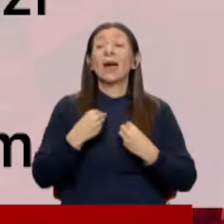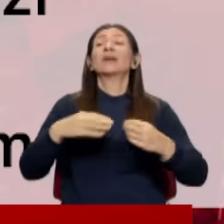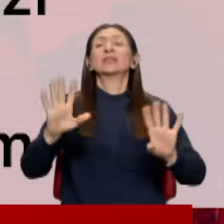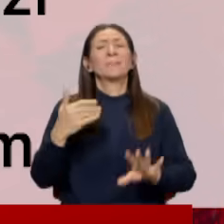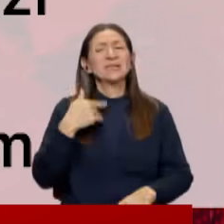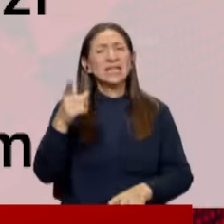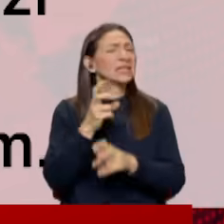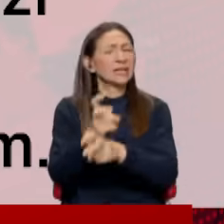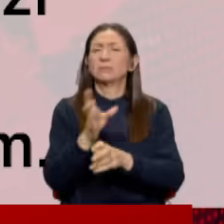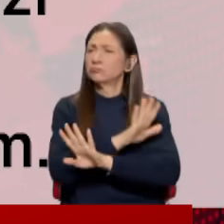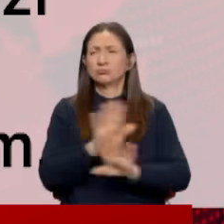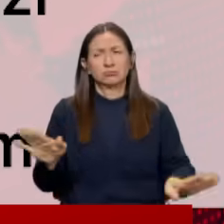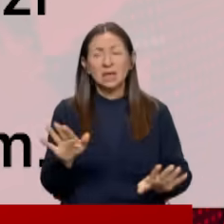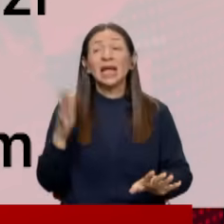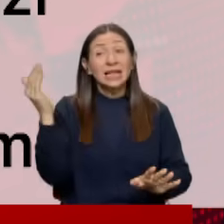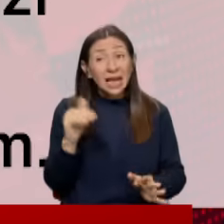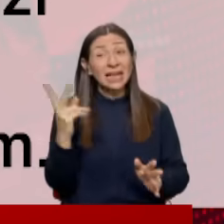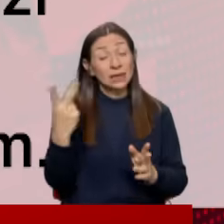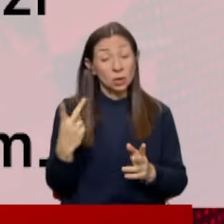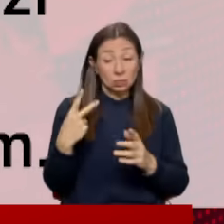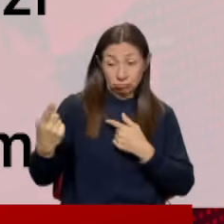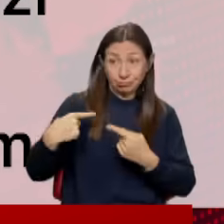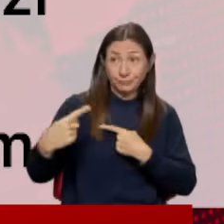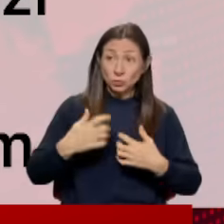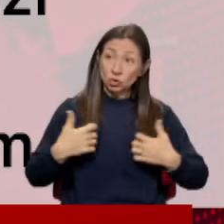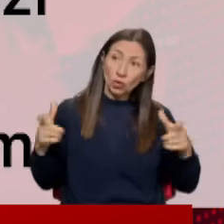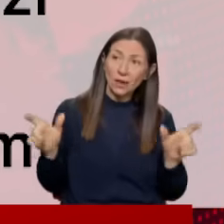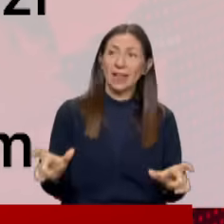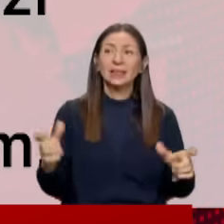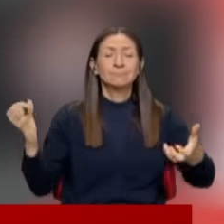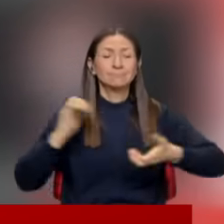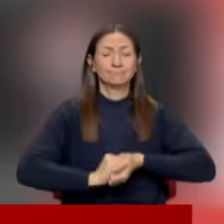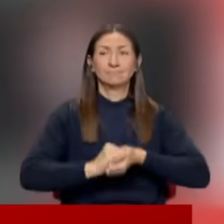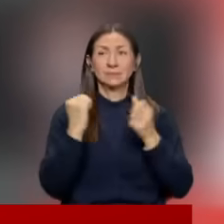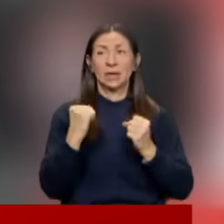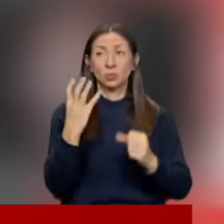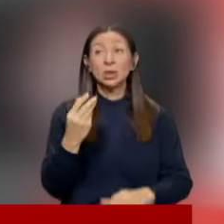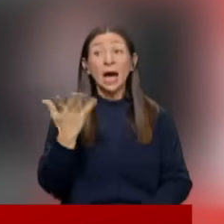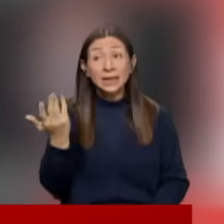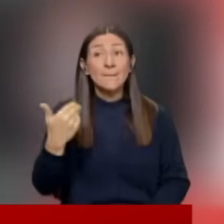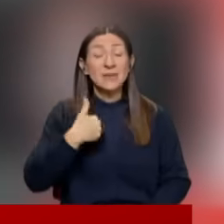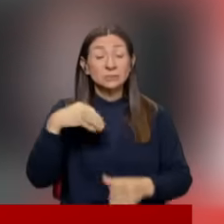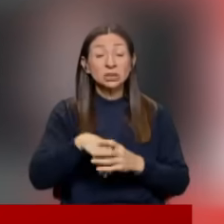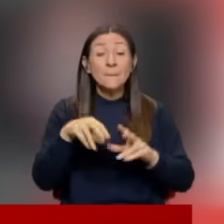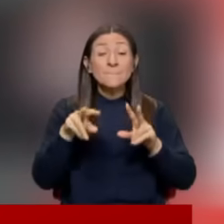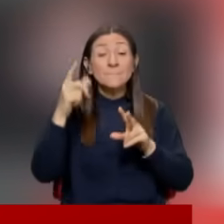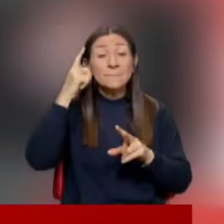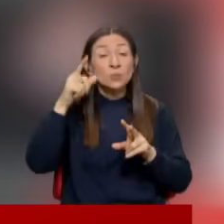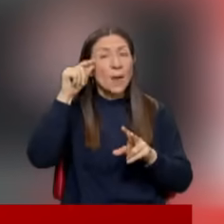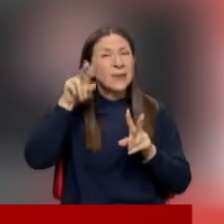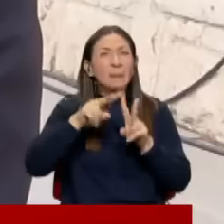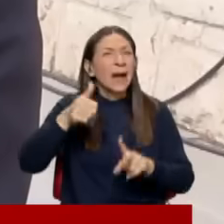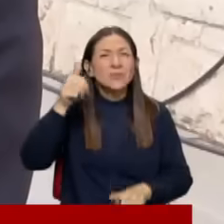etmedikçe biz de sizi tehdit etmiyoruz. Gel iki ülke arasındaki güveni sağlamlaştıralım. Artık benim için Mitsotakis diye